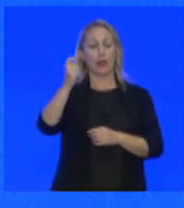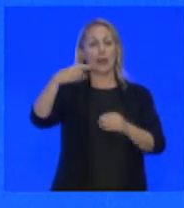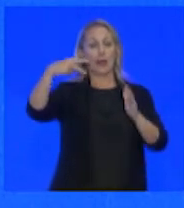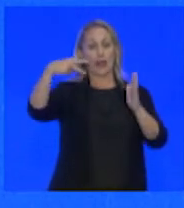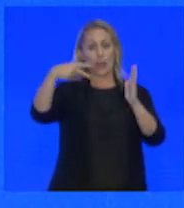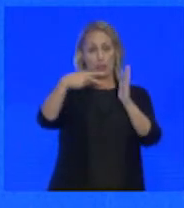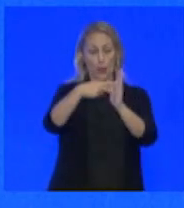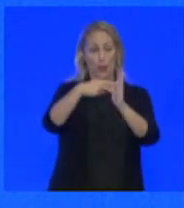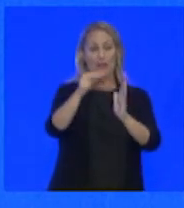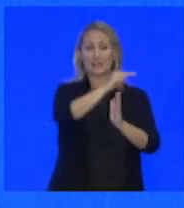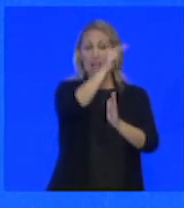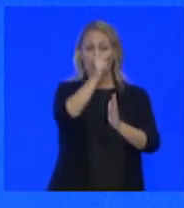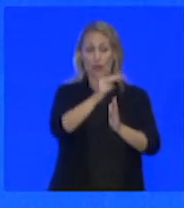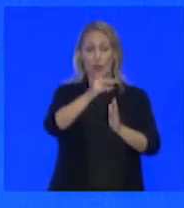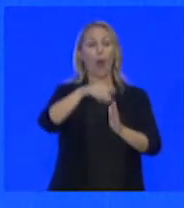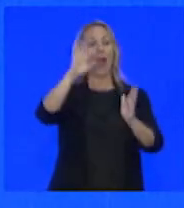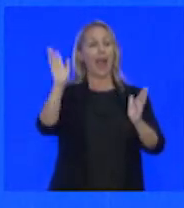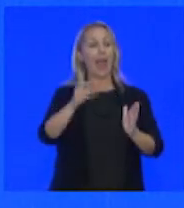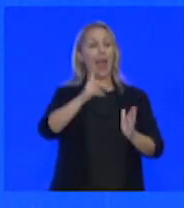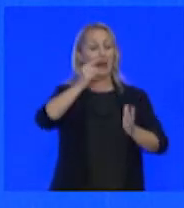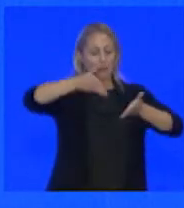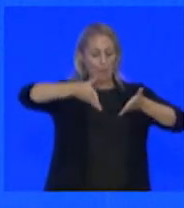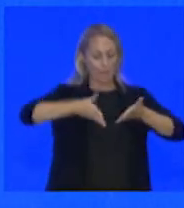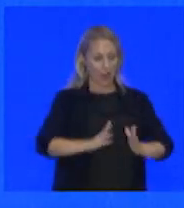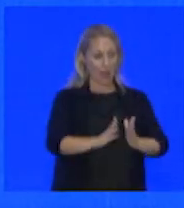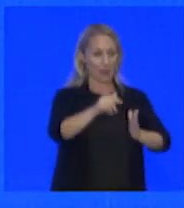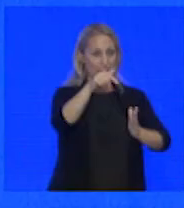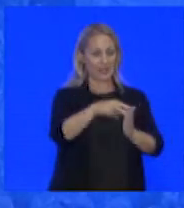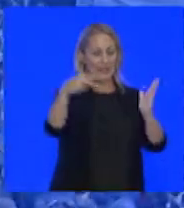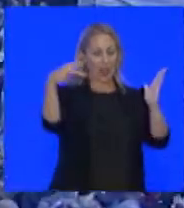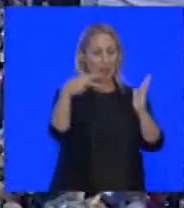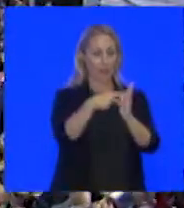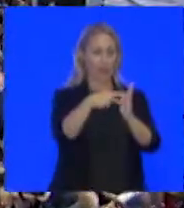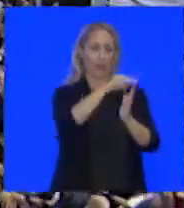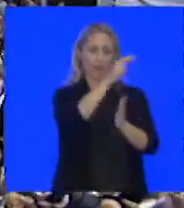2.000 ευρώ για κάθε νέο παιδί που γεννιέται στην πατρίδα μας.